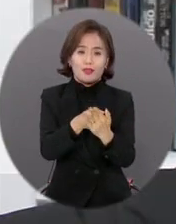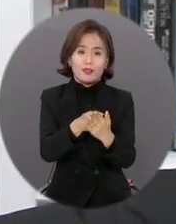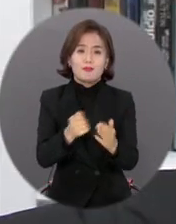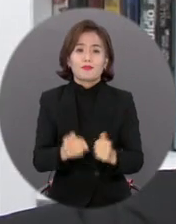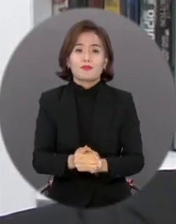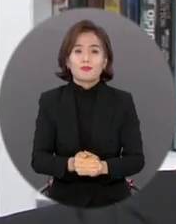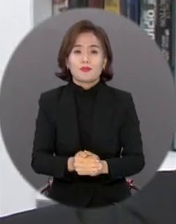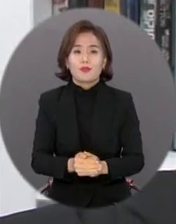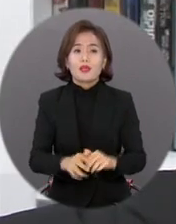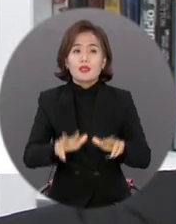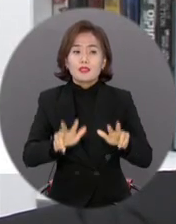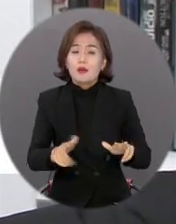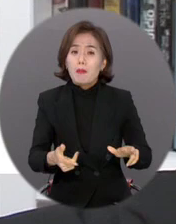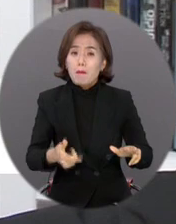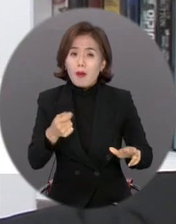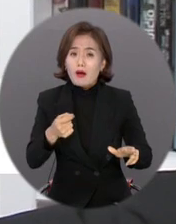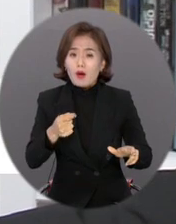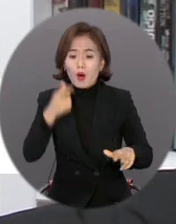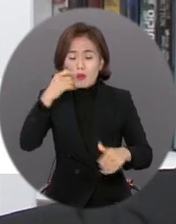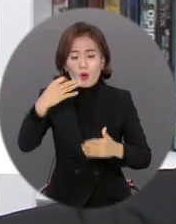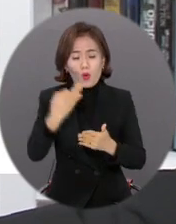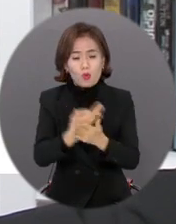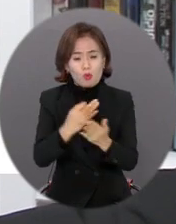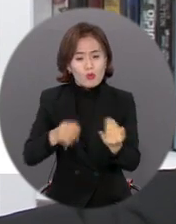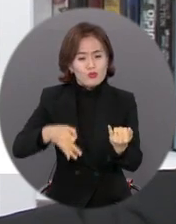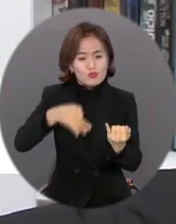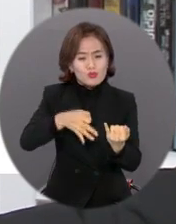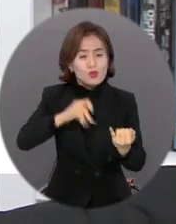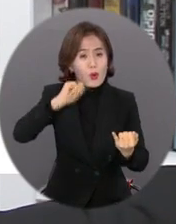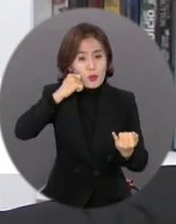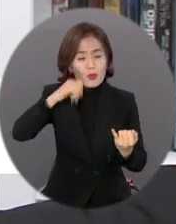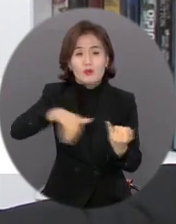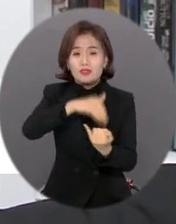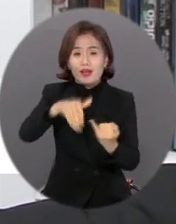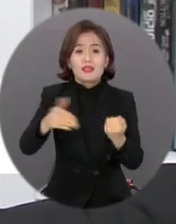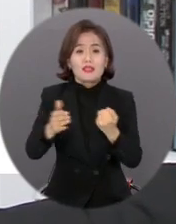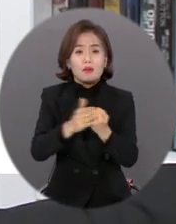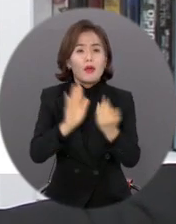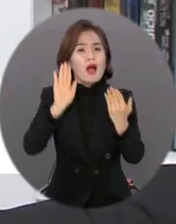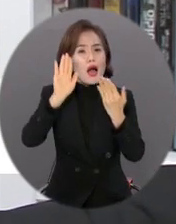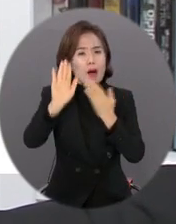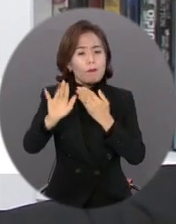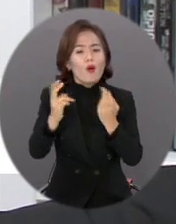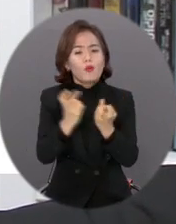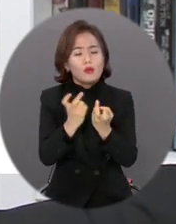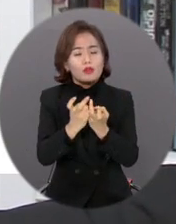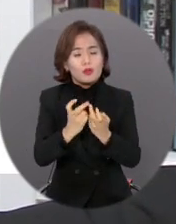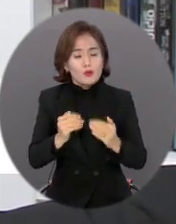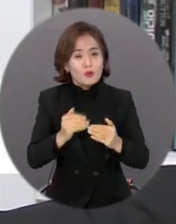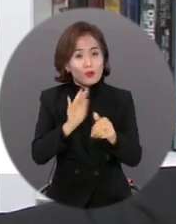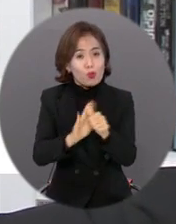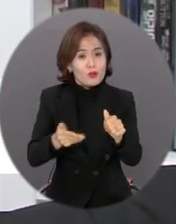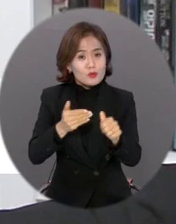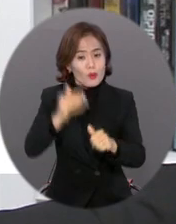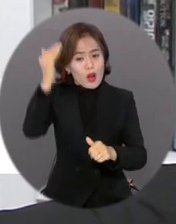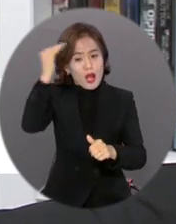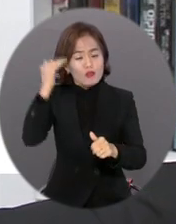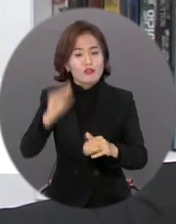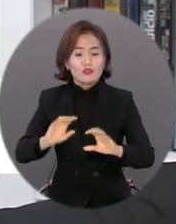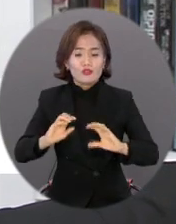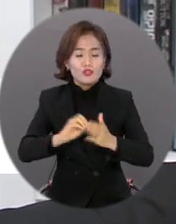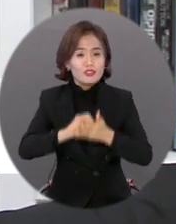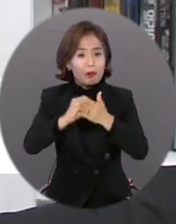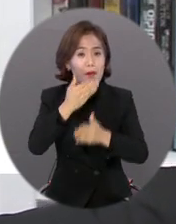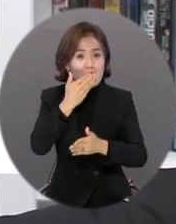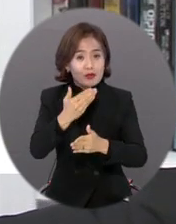결정하였습니다. 당장 본국으로 귀국하기는 어려운 상황이니 이제 진로 설계나 이런 걸 통해서 하고 나서 한국에 취업할 수 있는 길을